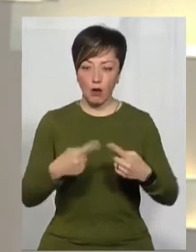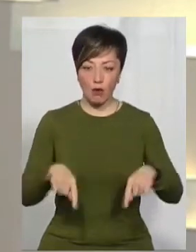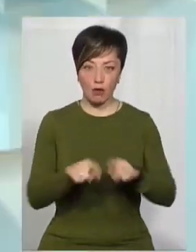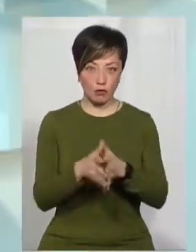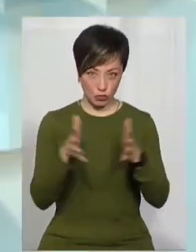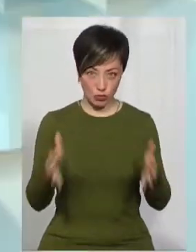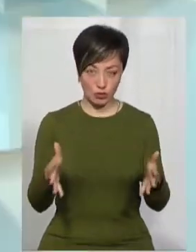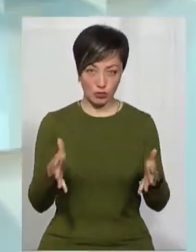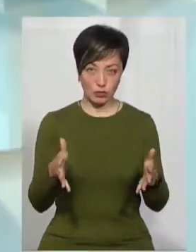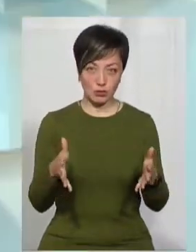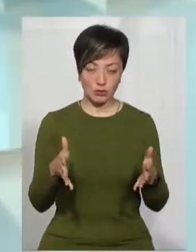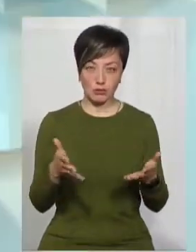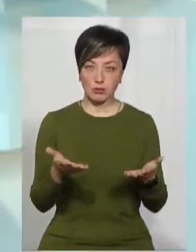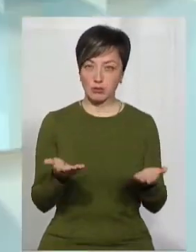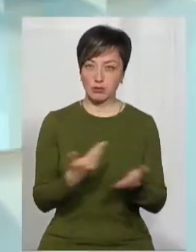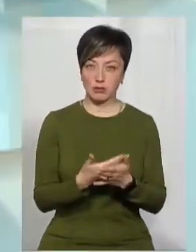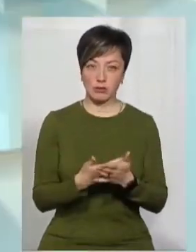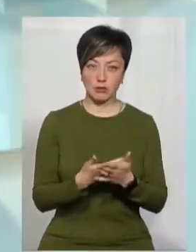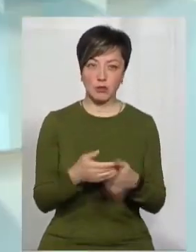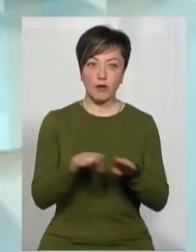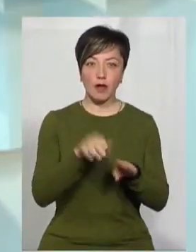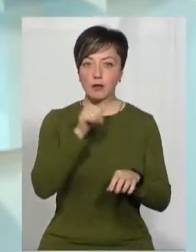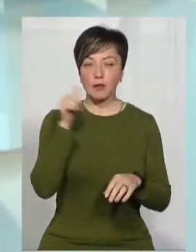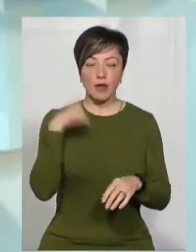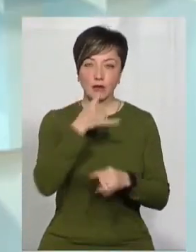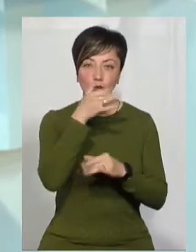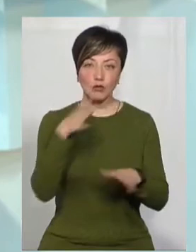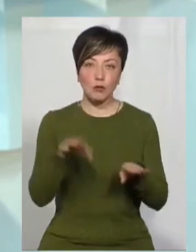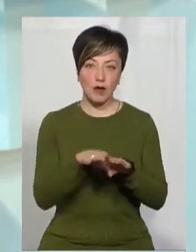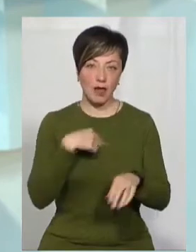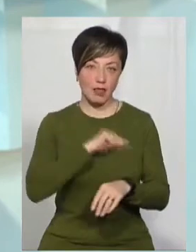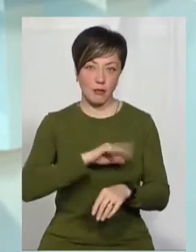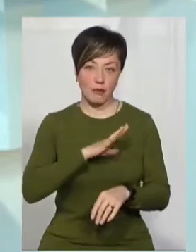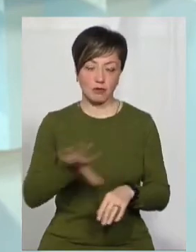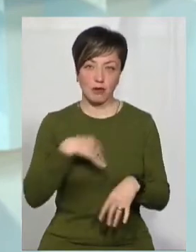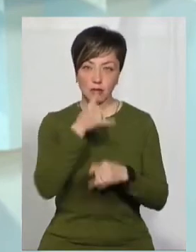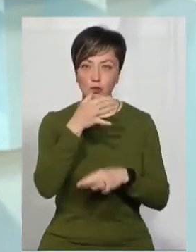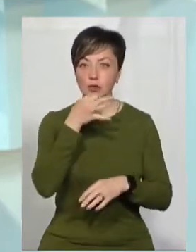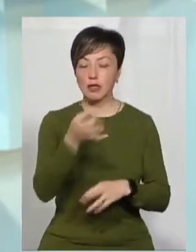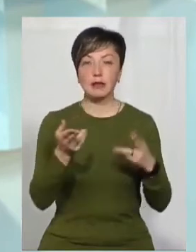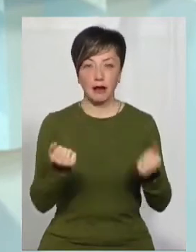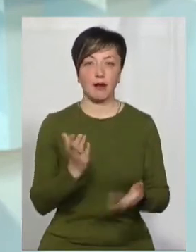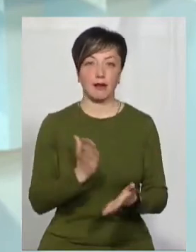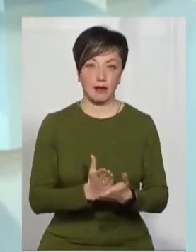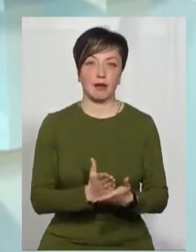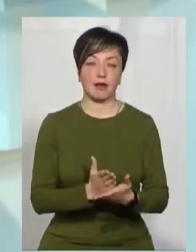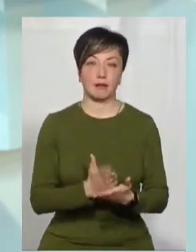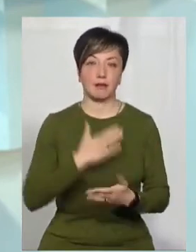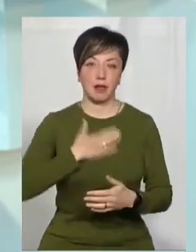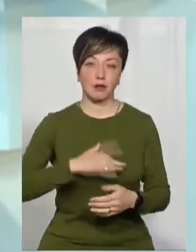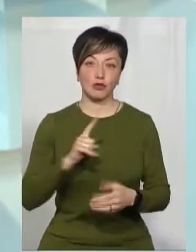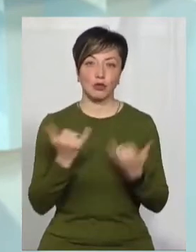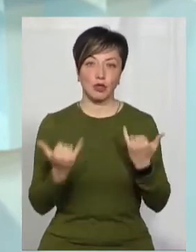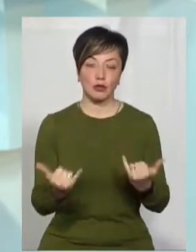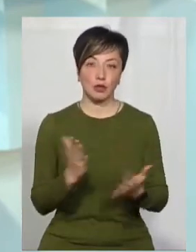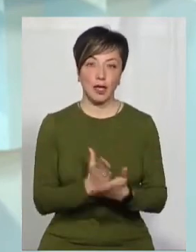розширилось? От, якщо порівняти із попередніми роками? Ну, я не можу так порівняти з попередніми, я не працював, якби не можу сказати. Да, є в нас, якби, дуже приємно, що